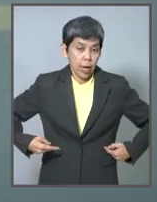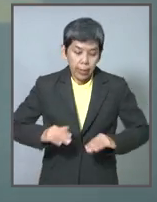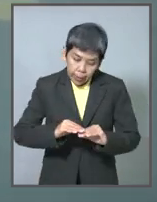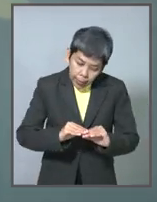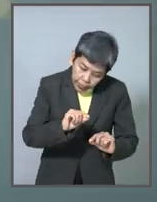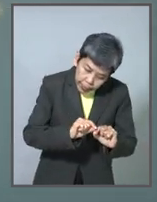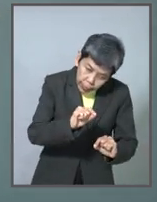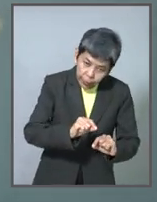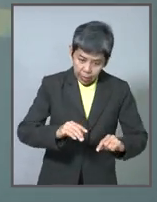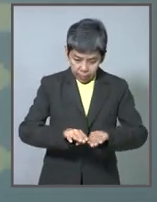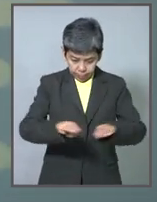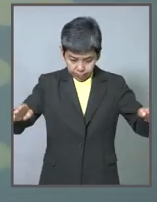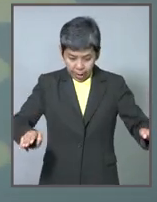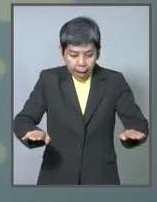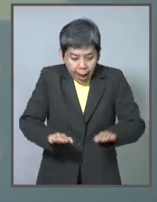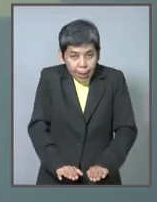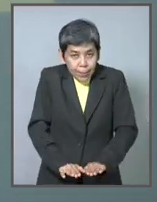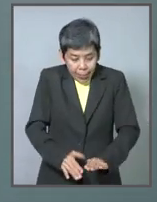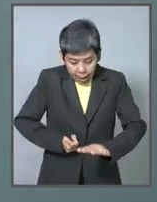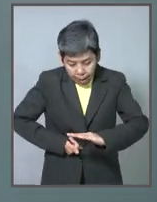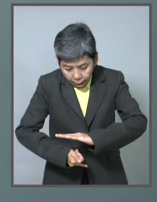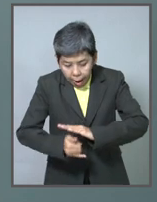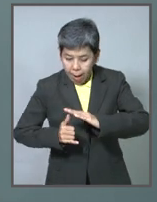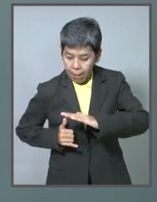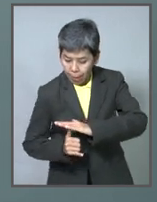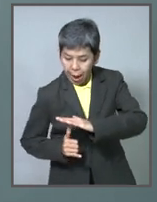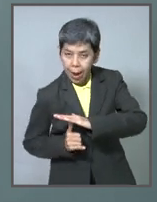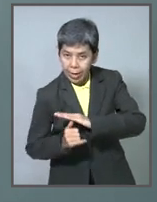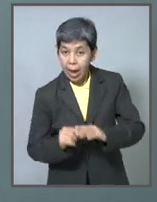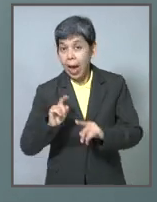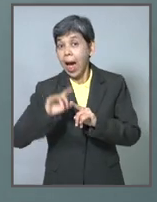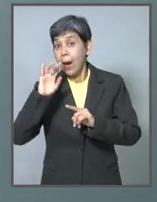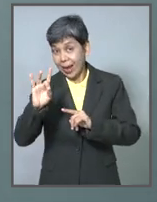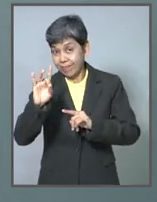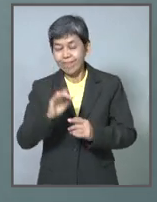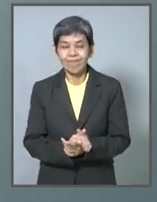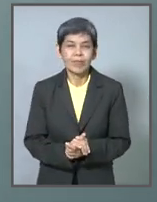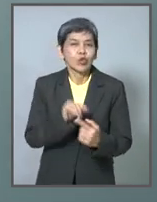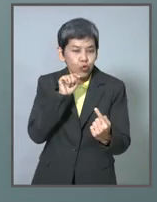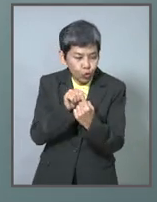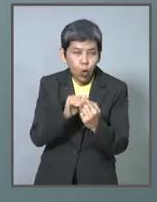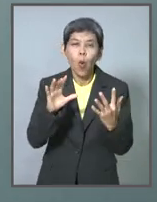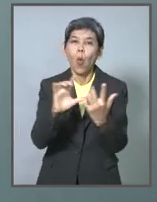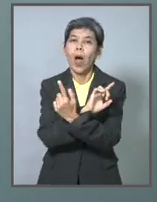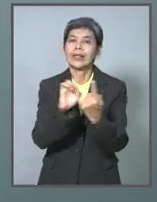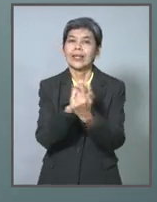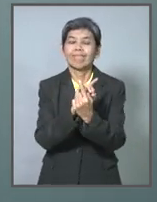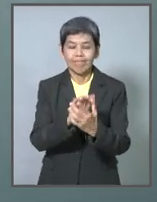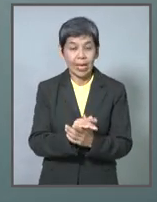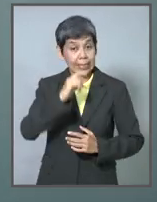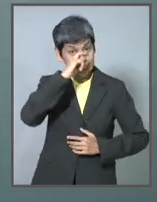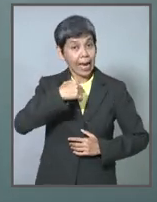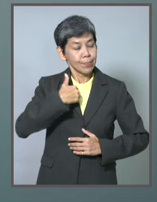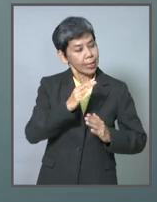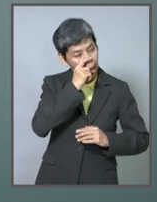เช่นเคาน์เตอร์หรืออะไรก็ต้องต่ำใช่ไหมคะมันจะใช้ไม่เท่ากันแปดสุดท้ายละเหมาะสมทางวัฒนธรรมประเทศไทยก็แ